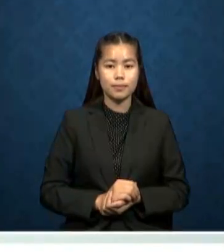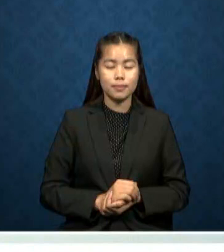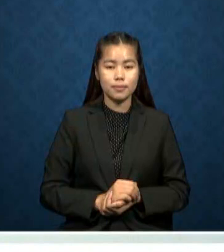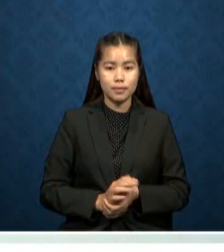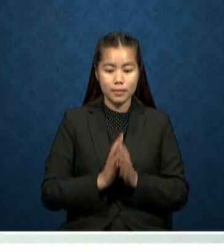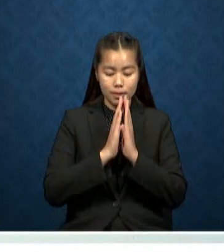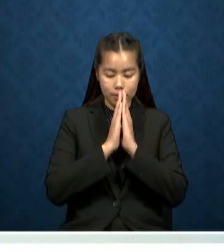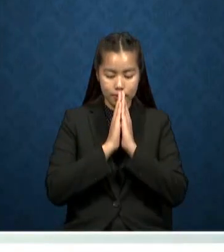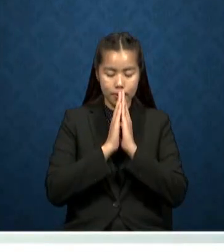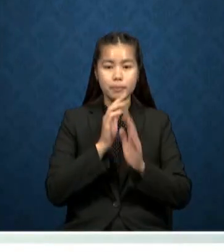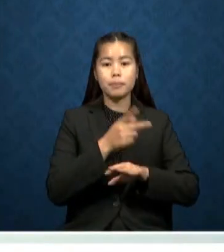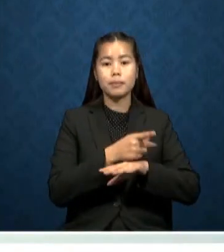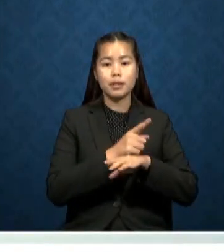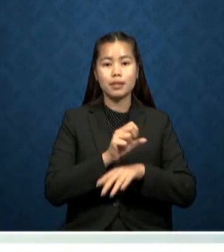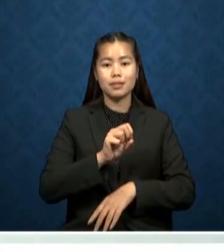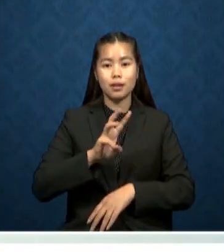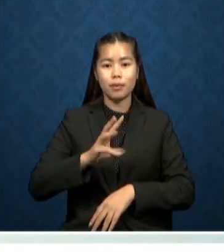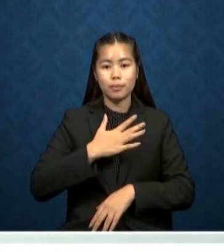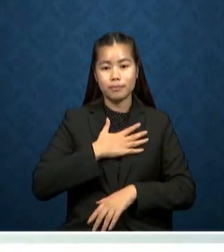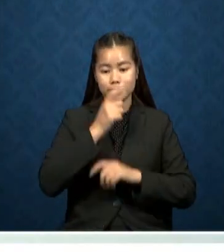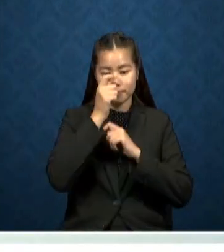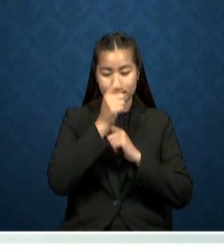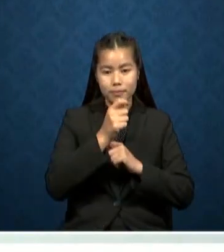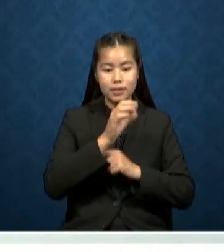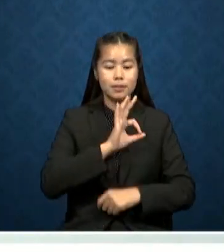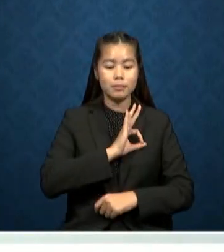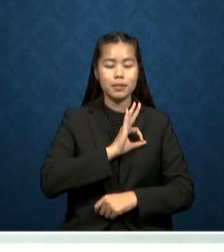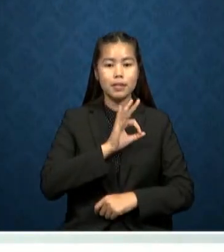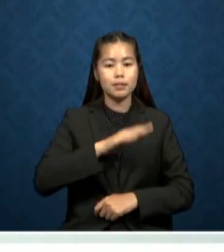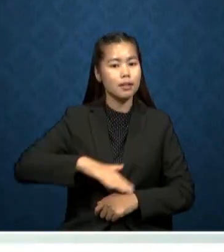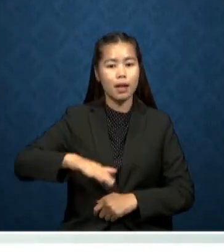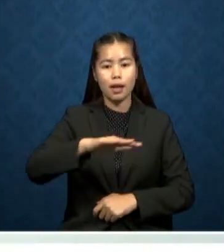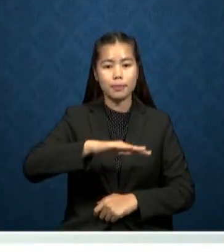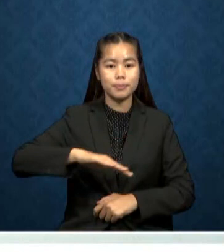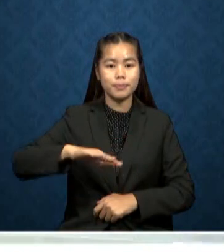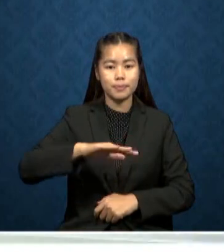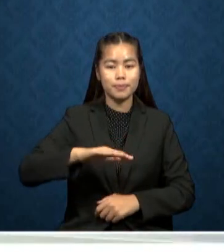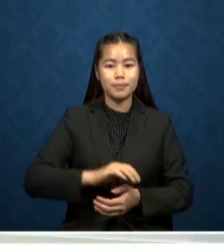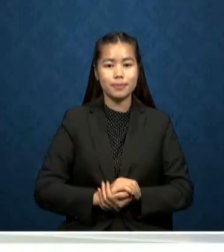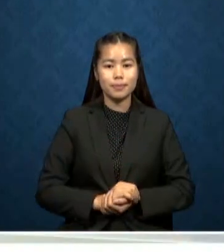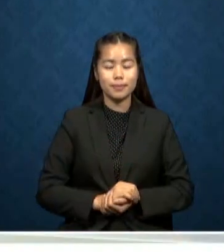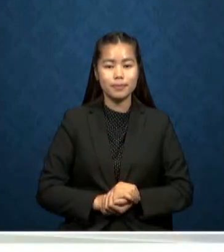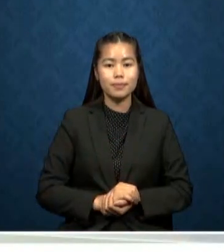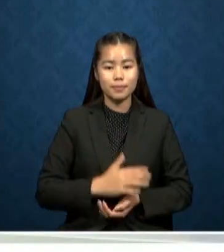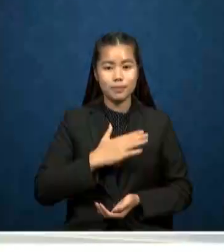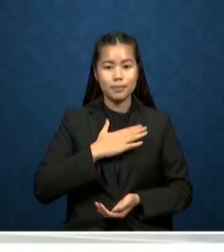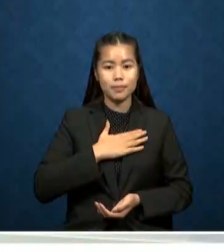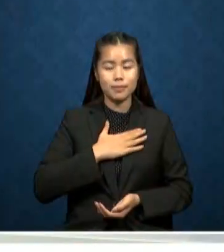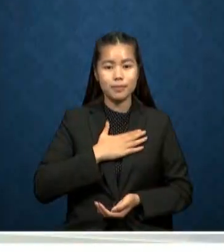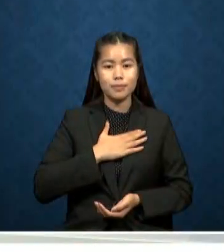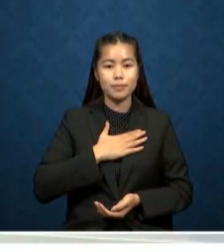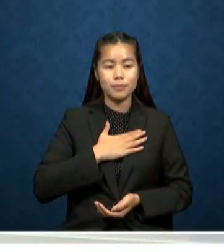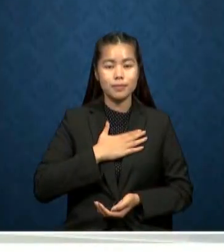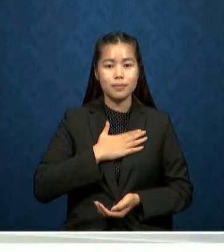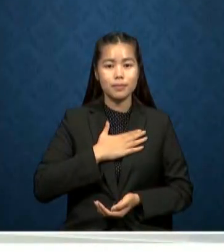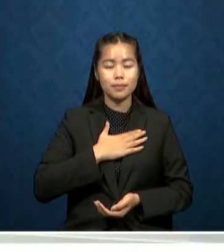กราบเรียนท่านประธานบสภาที่เคารพและท่านสมาชิกวุฒิสภาผู้ทรงเกียรติทุกท่านกระผมพลเอกพระหล